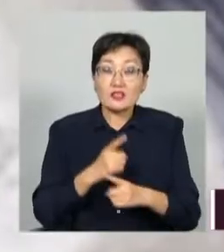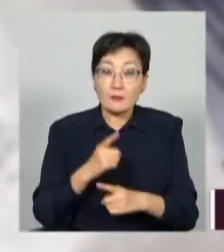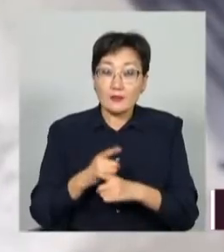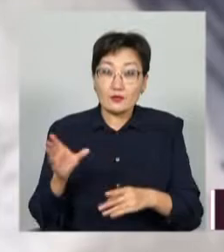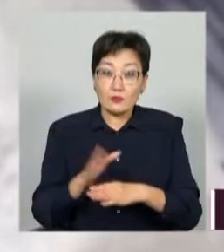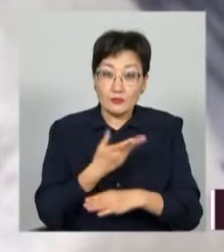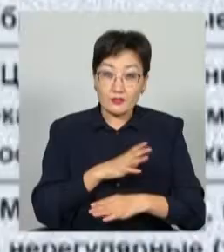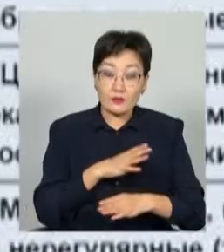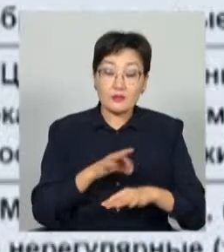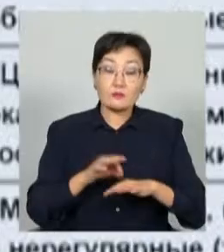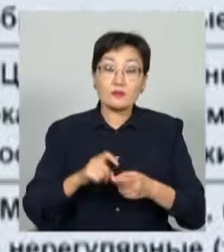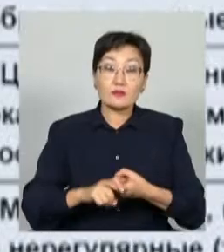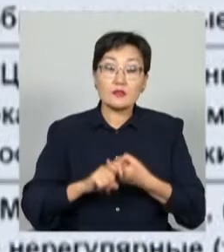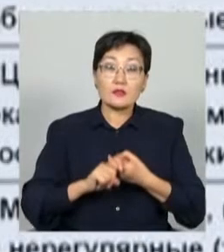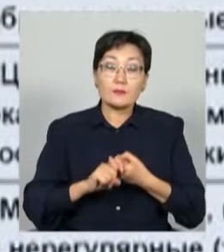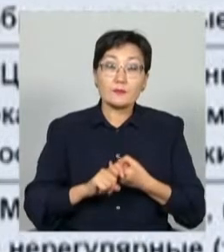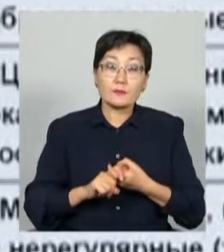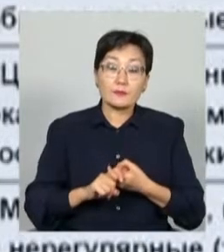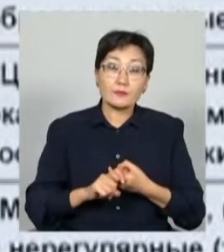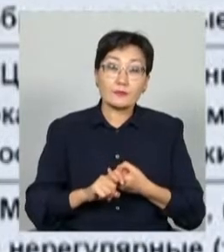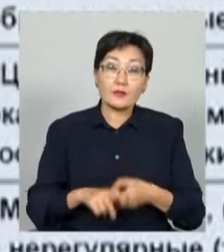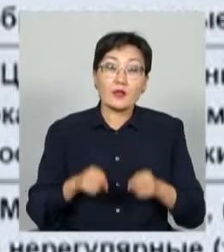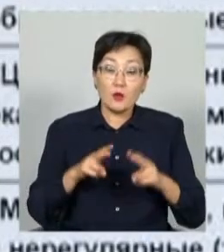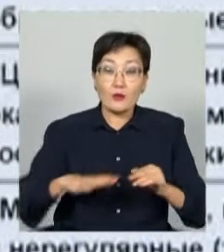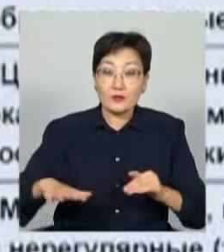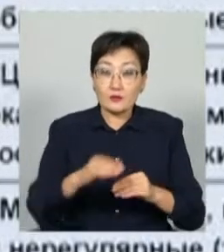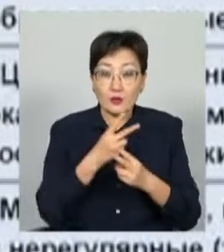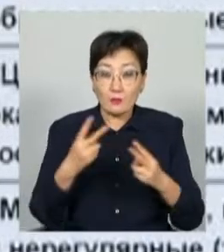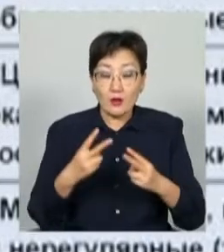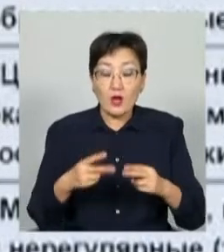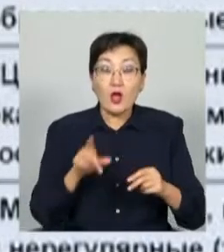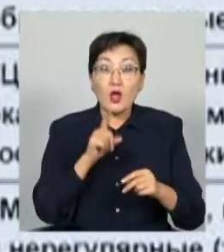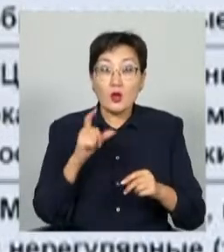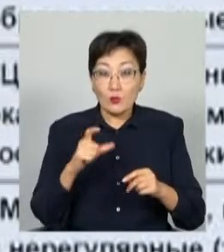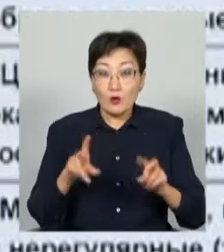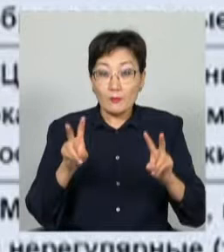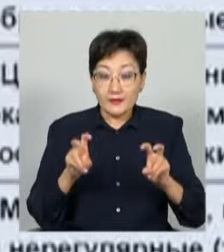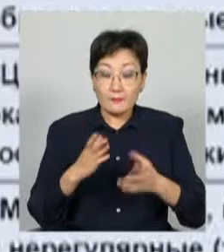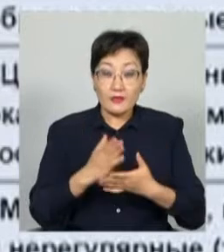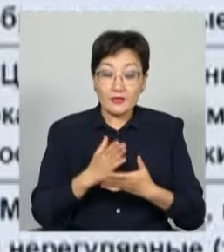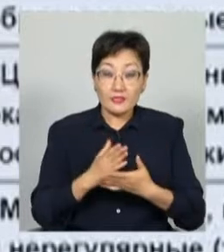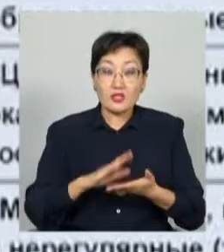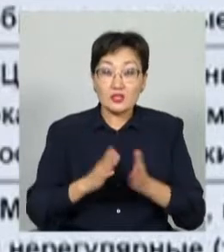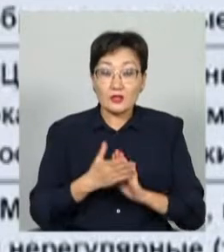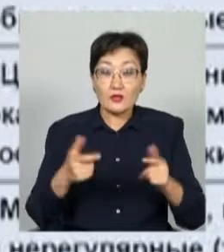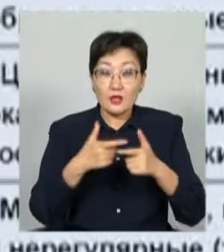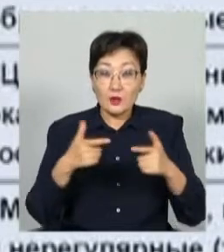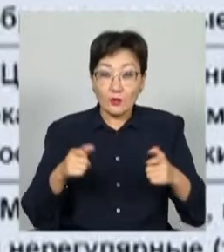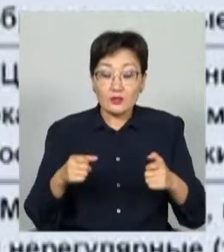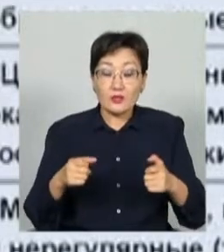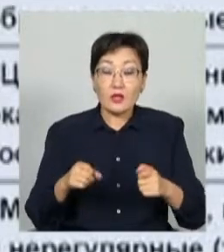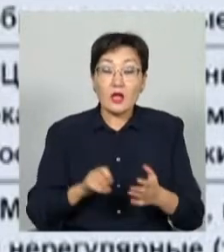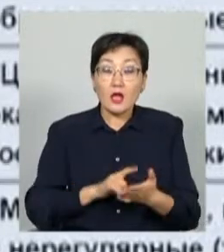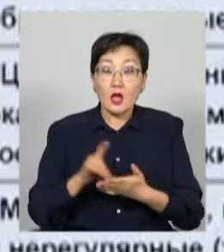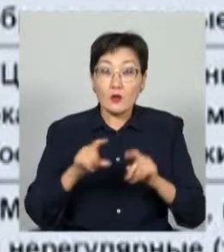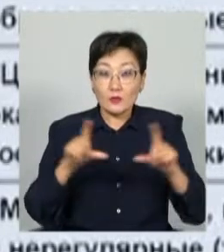тасталды. Эпидемиологиялық қауіп аймағына қарамастан көк мәртебесі бар болған кезде отельдерге, қонақ үйлерге,